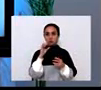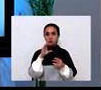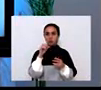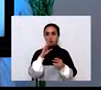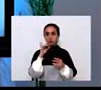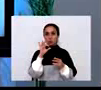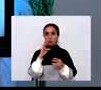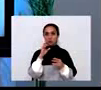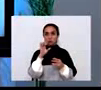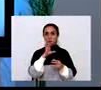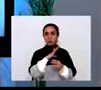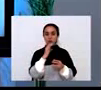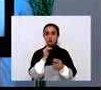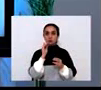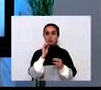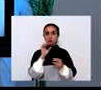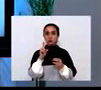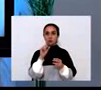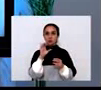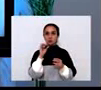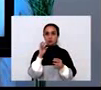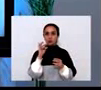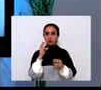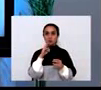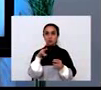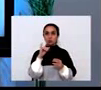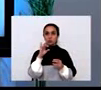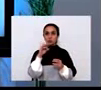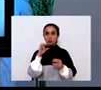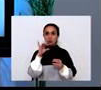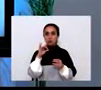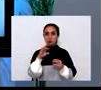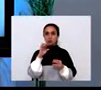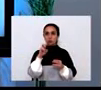дробью, яблоками и сухими листьями. При